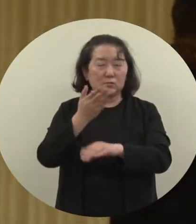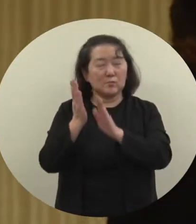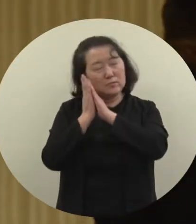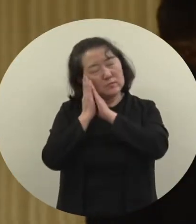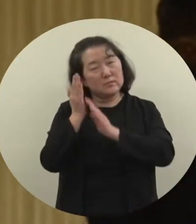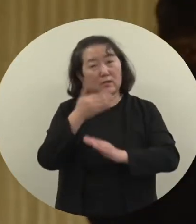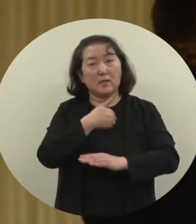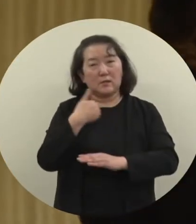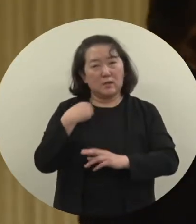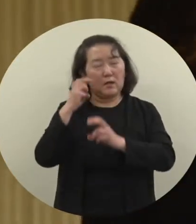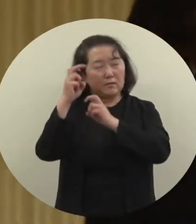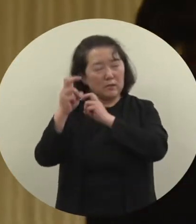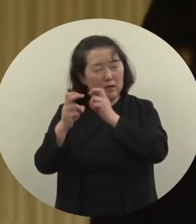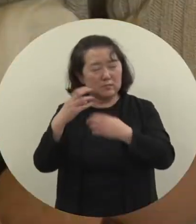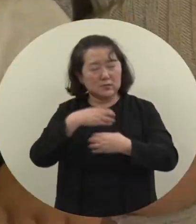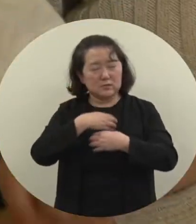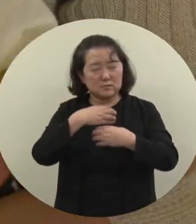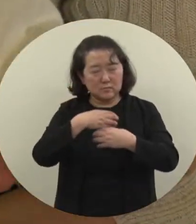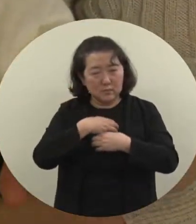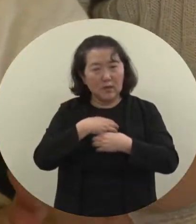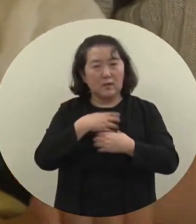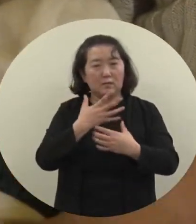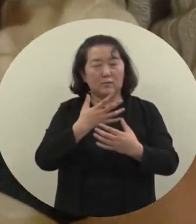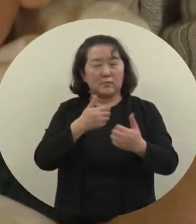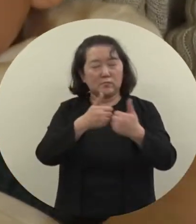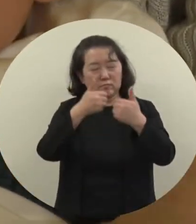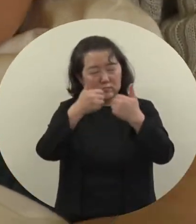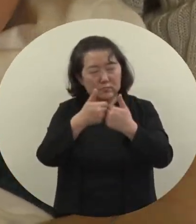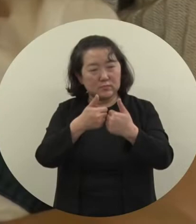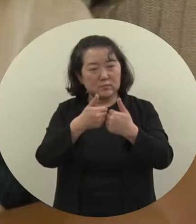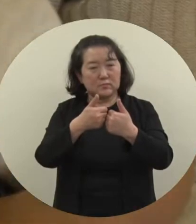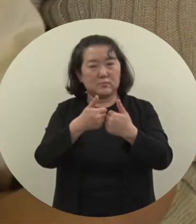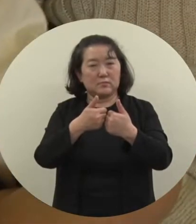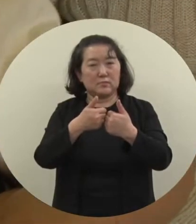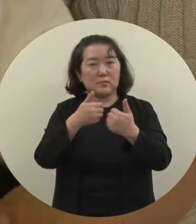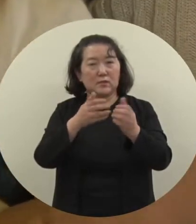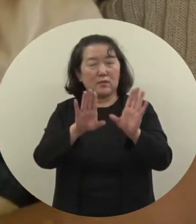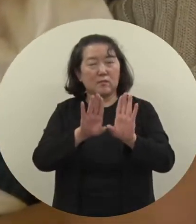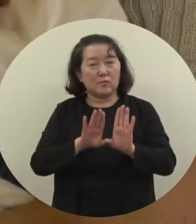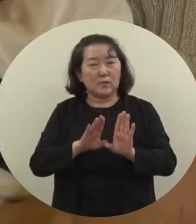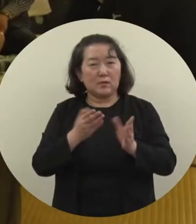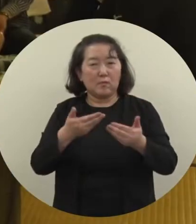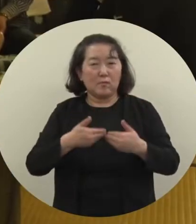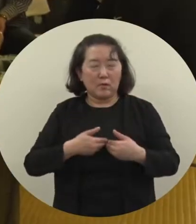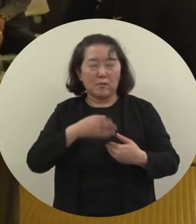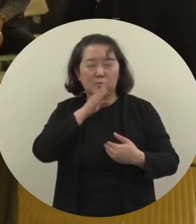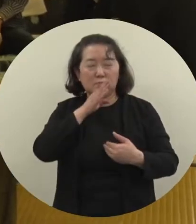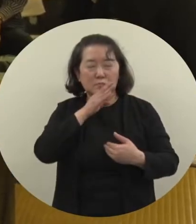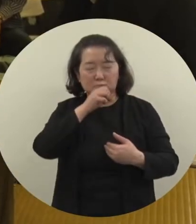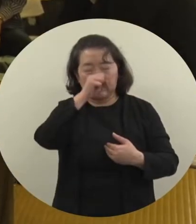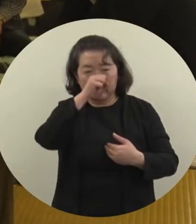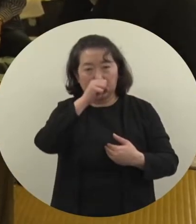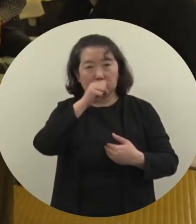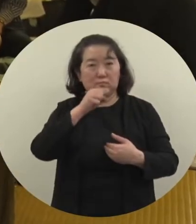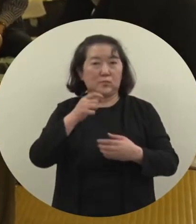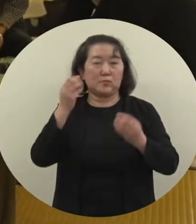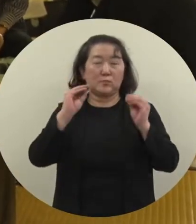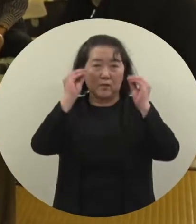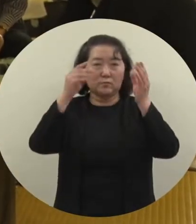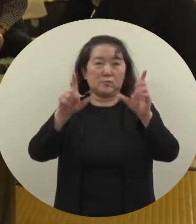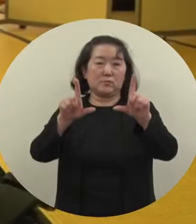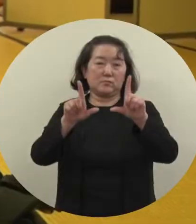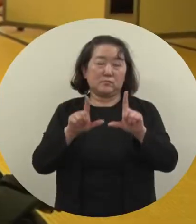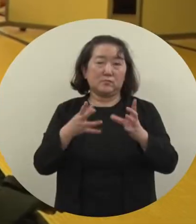ができました。悩みや心配をたくさん聞いてくださり、気持ちが安定しましたなど感想をいただいています